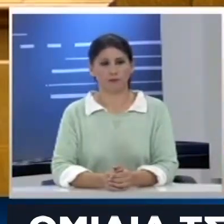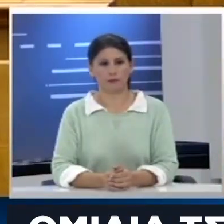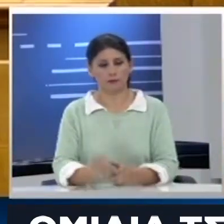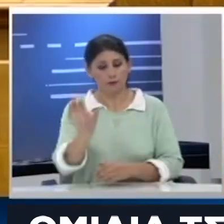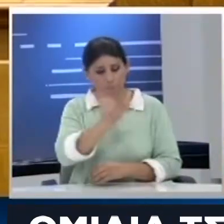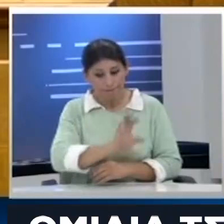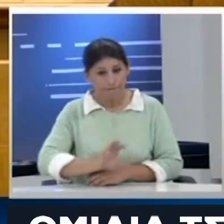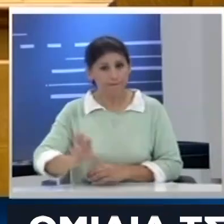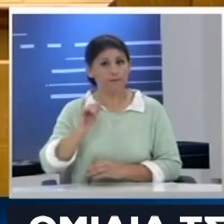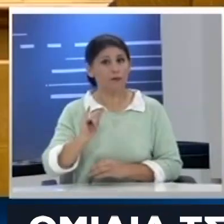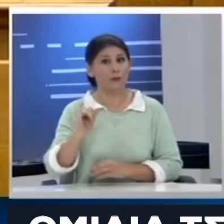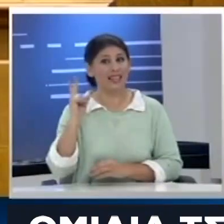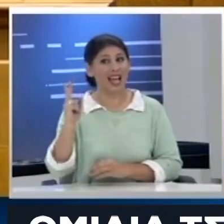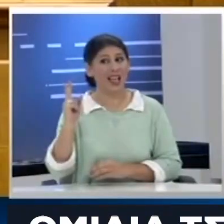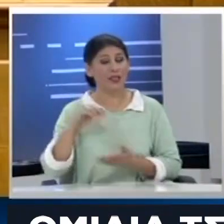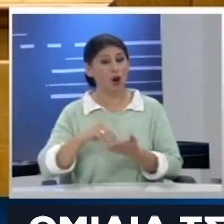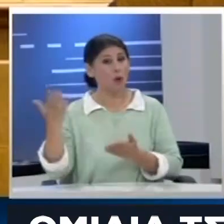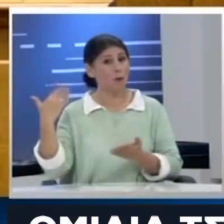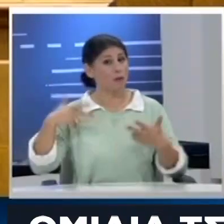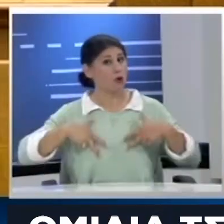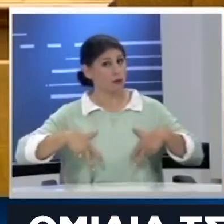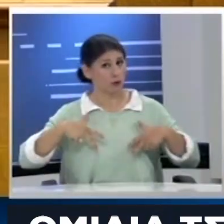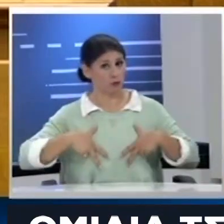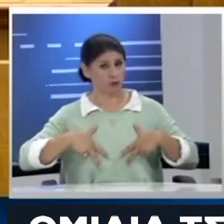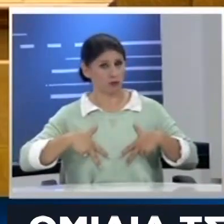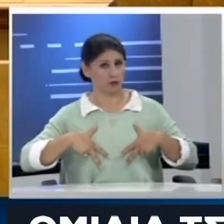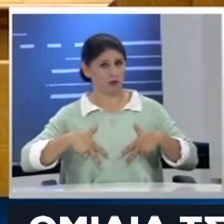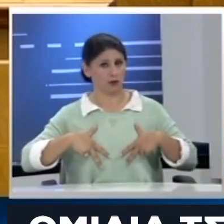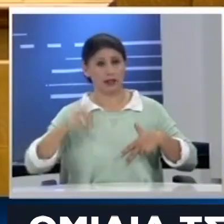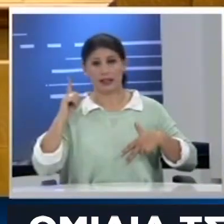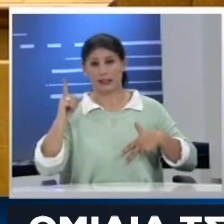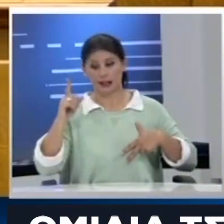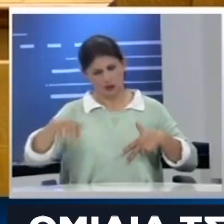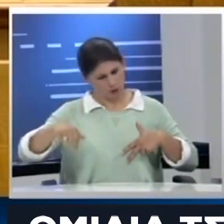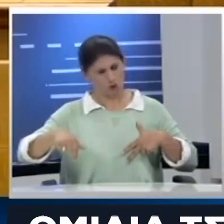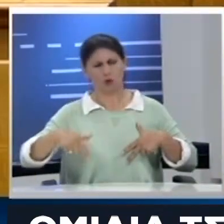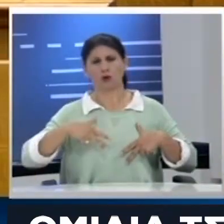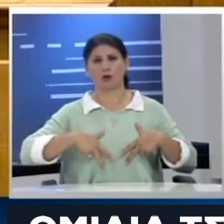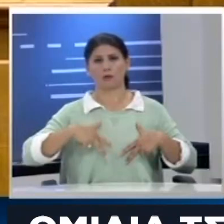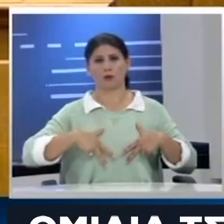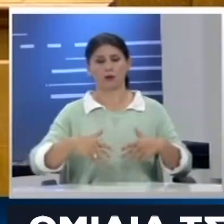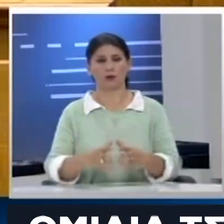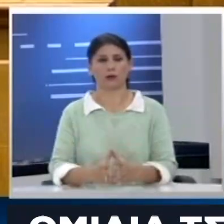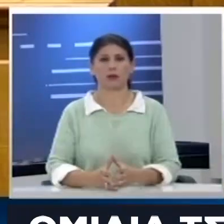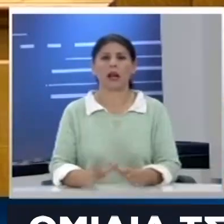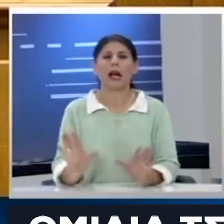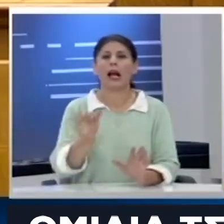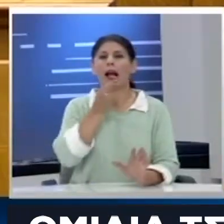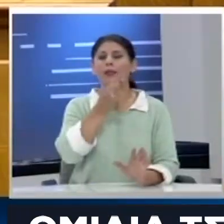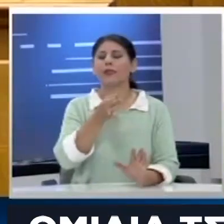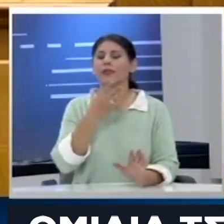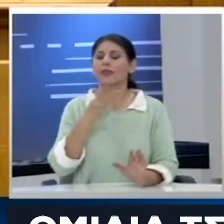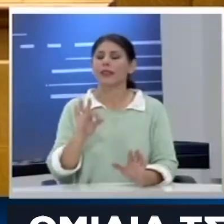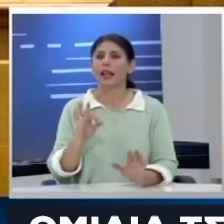υποδιερεύνηση για άλλους δύο ακόμη πρώην υπουργούς. Και ένα συνενήν. Δεν μιλάμε δηλαδή για